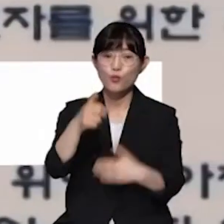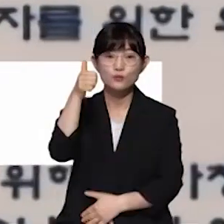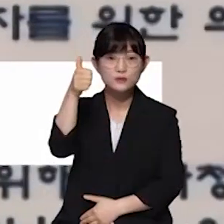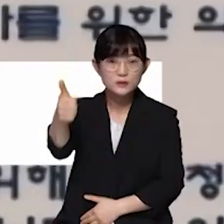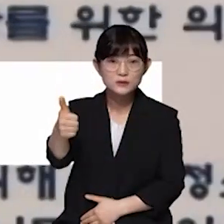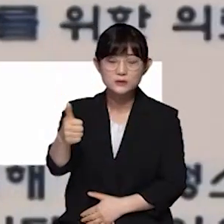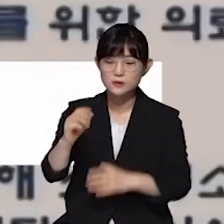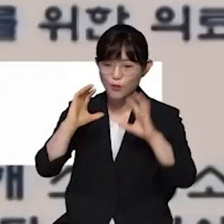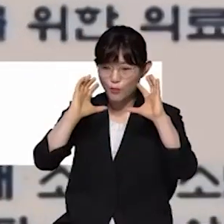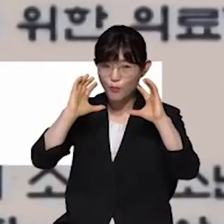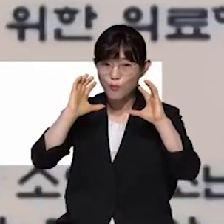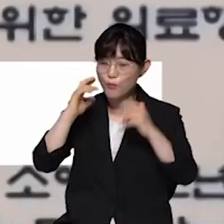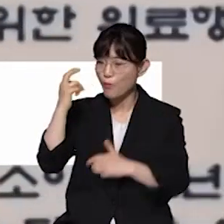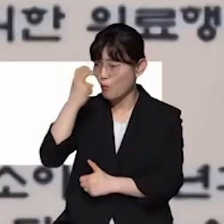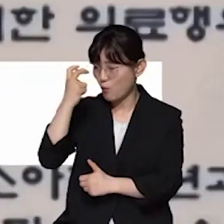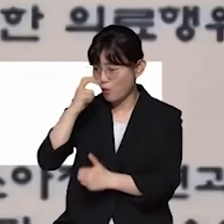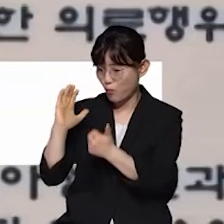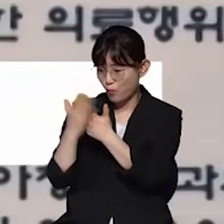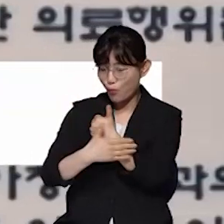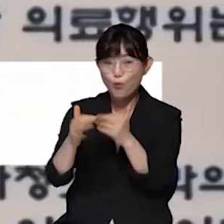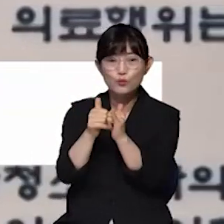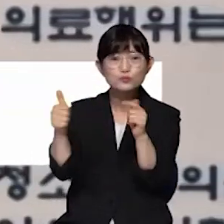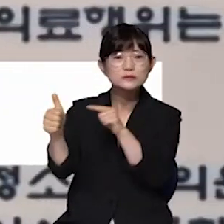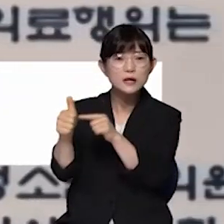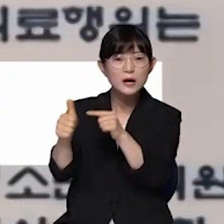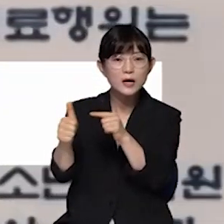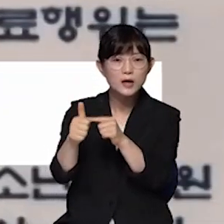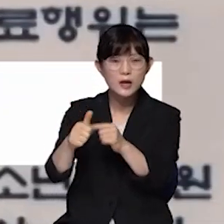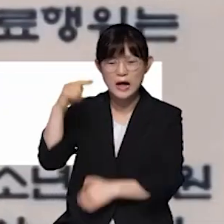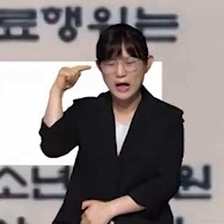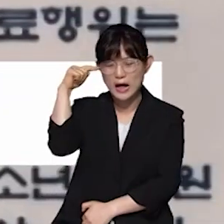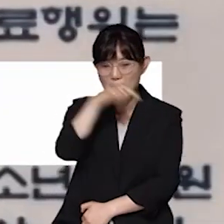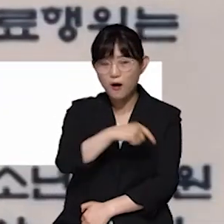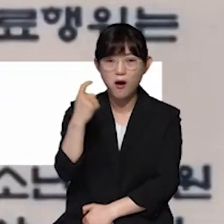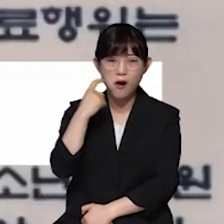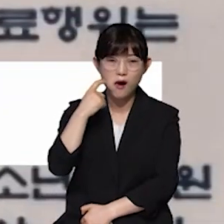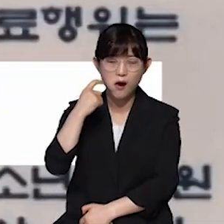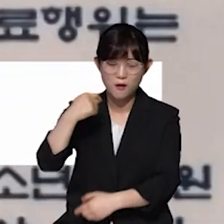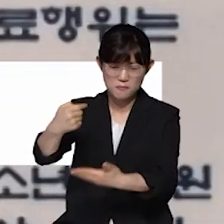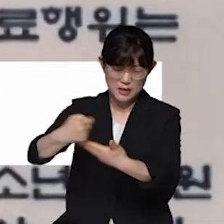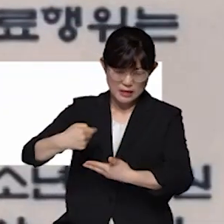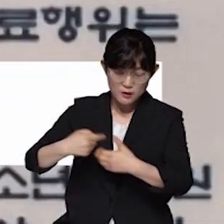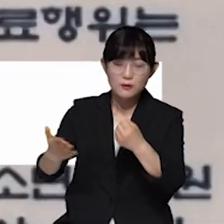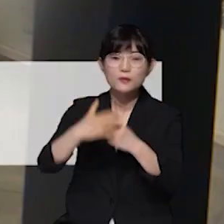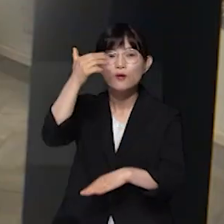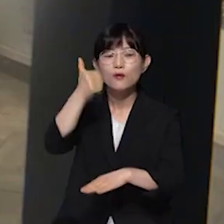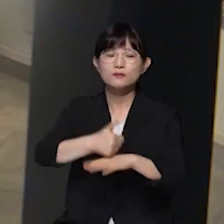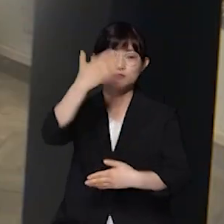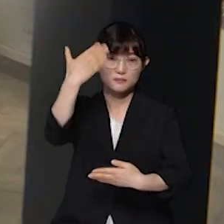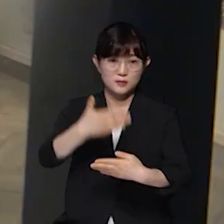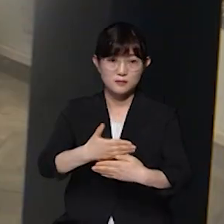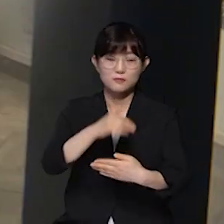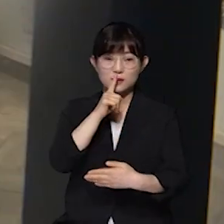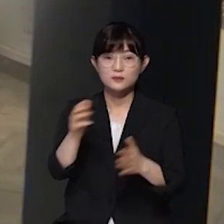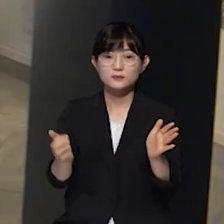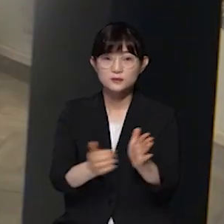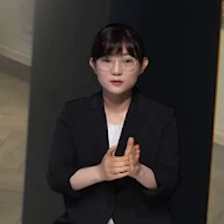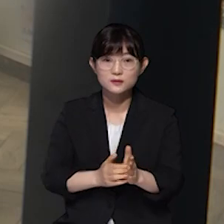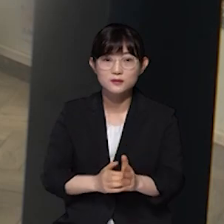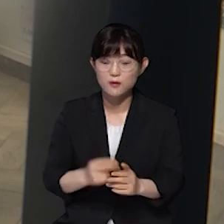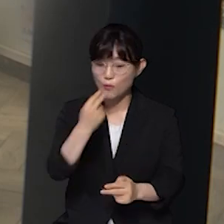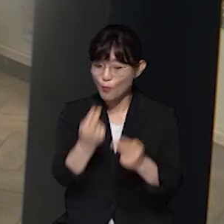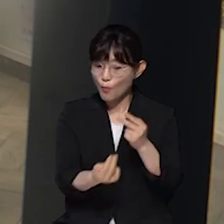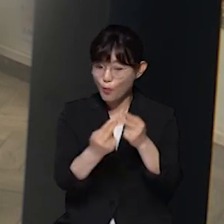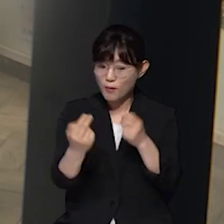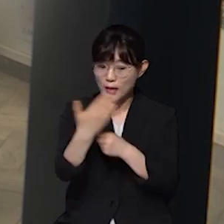한 보호자의 허위 악성 민원으로 폐원을 결정하게 됐다고 명시했습니다. 이 보호자는 비급여 항목에 대해